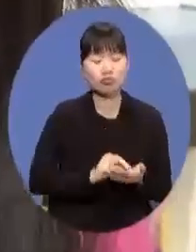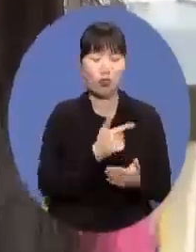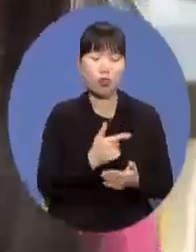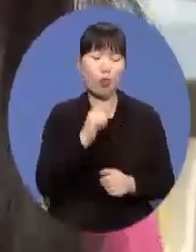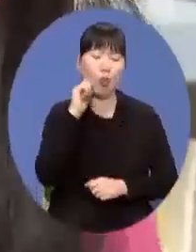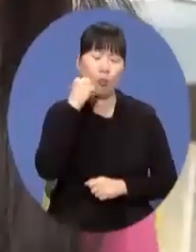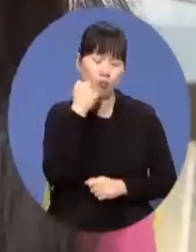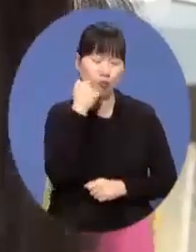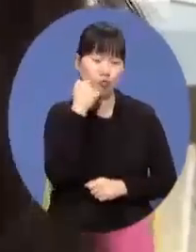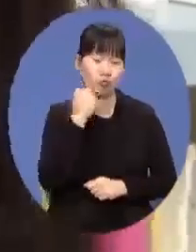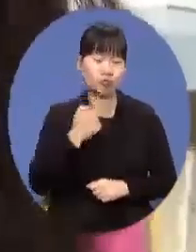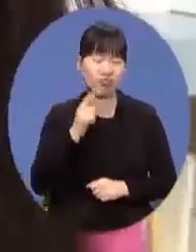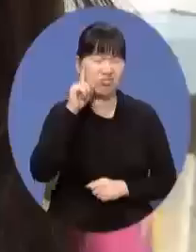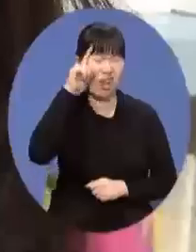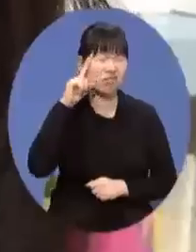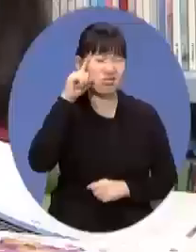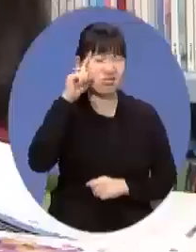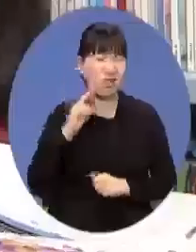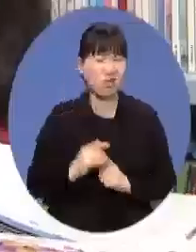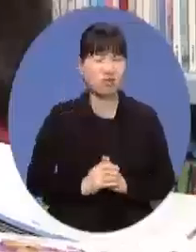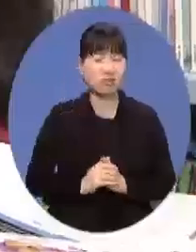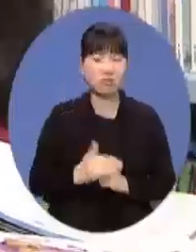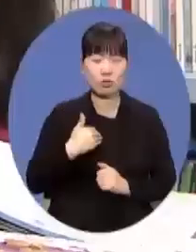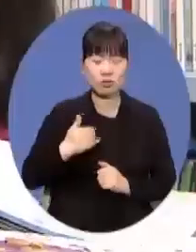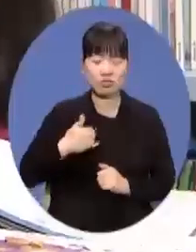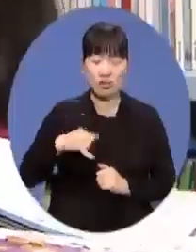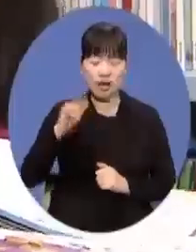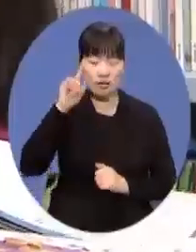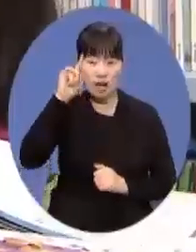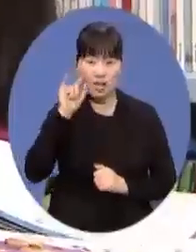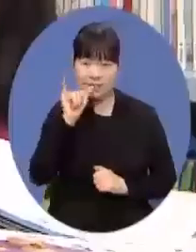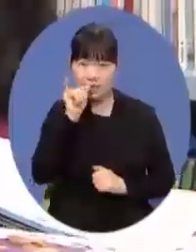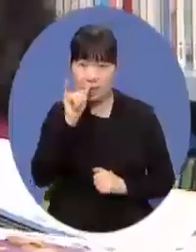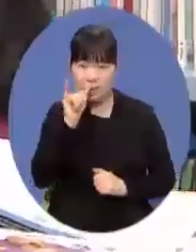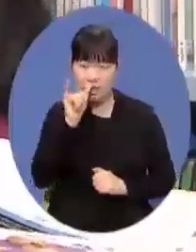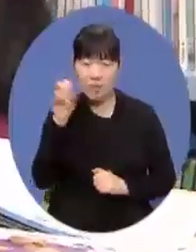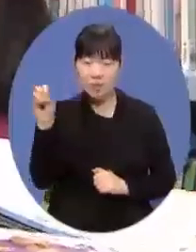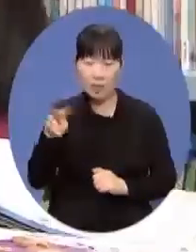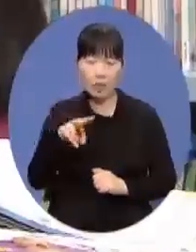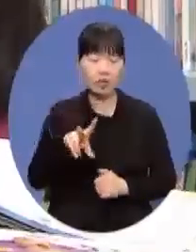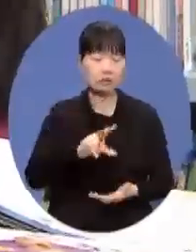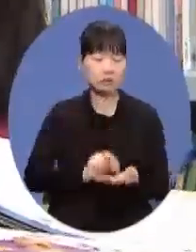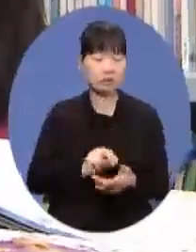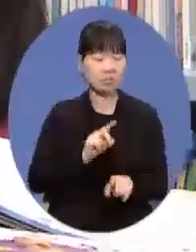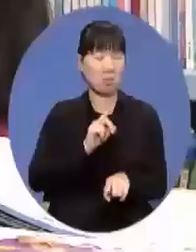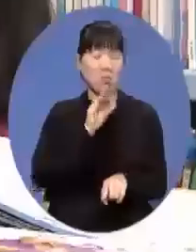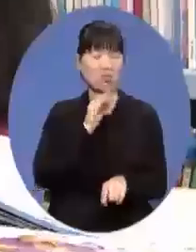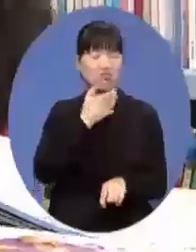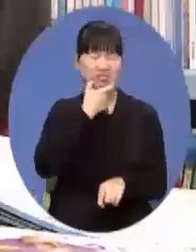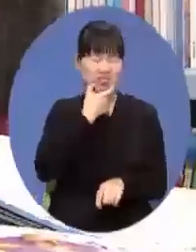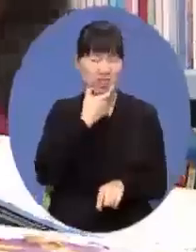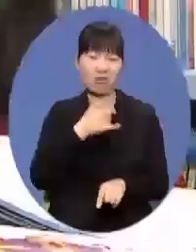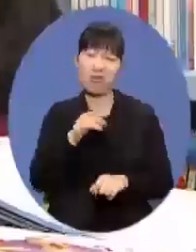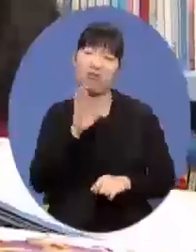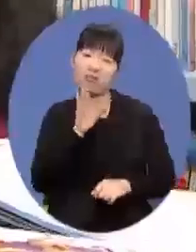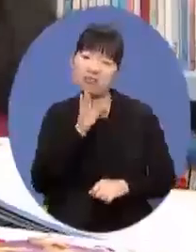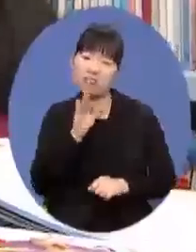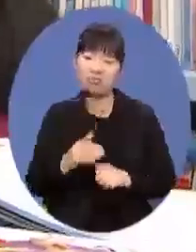너무 어려워서 짜증나요. 우리 딸 짜증이 나고 이 문제 정말 싫다. 그치?